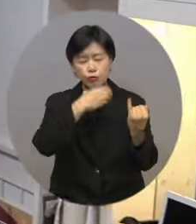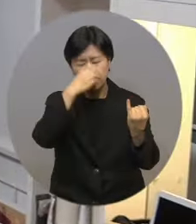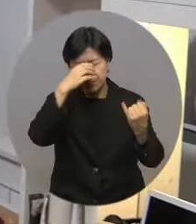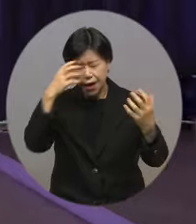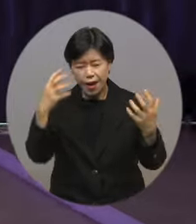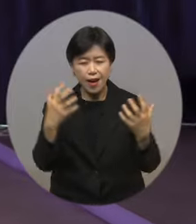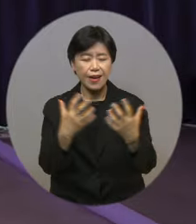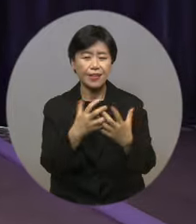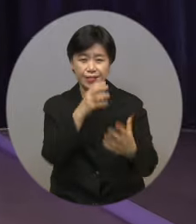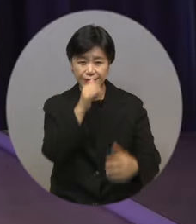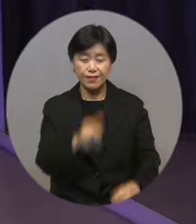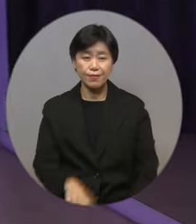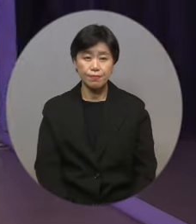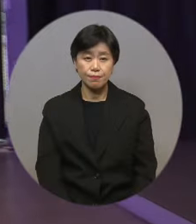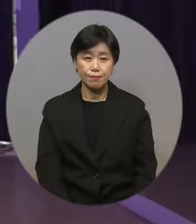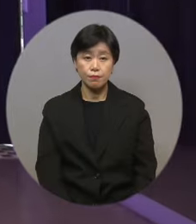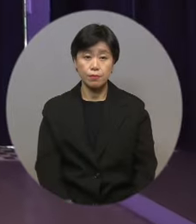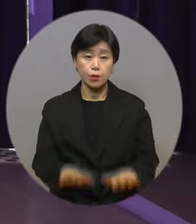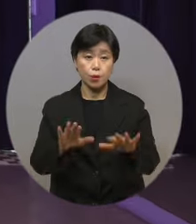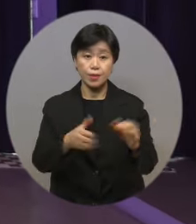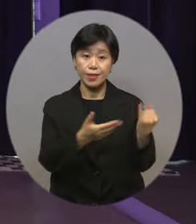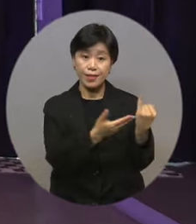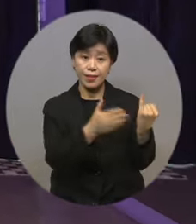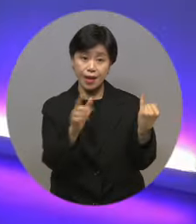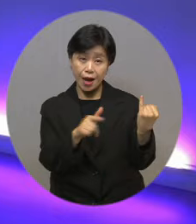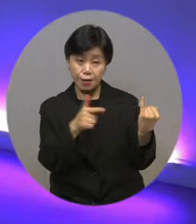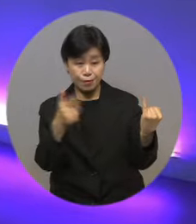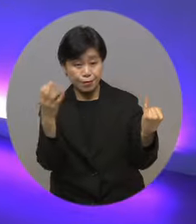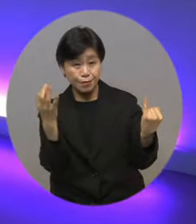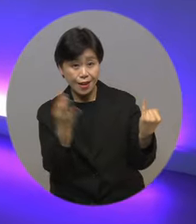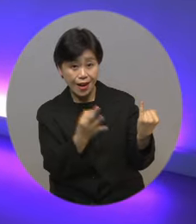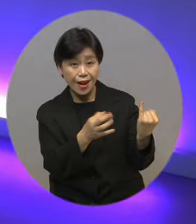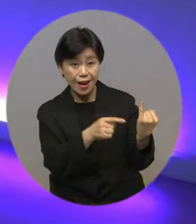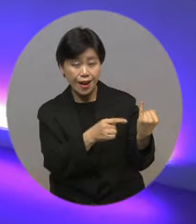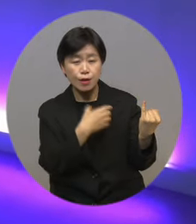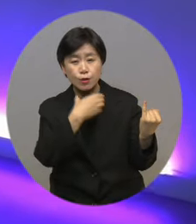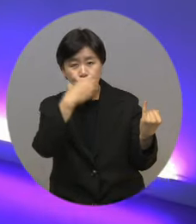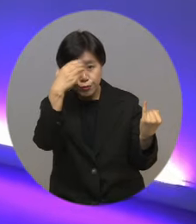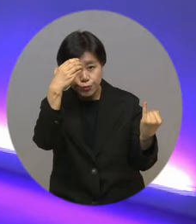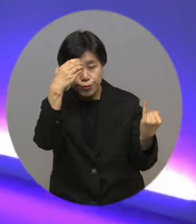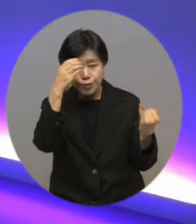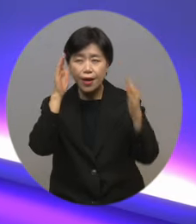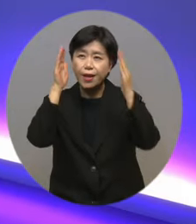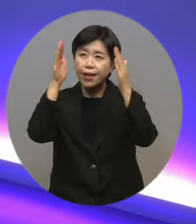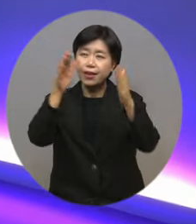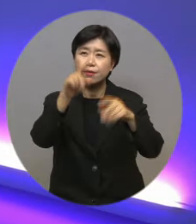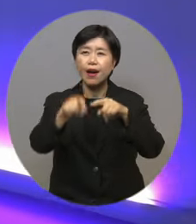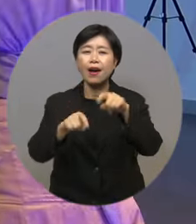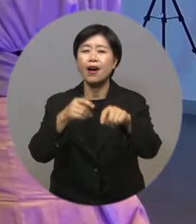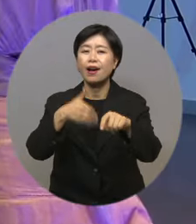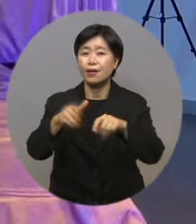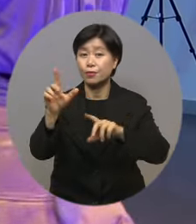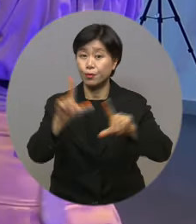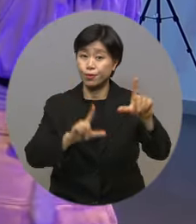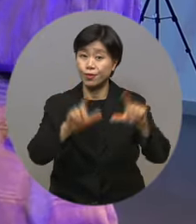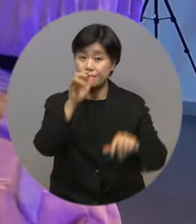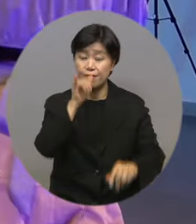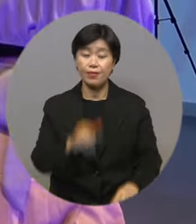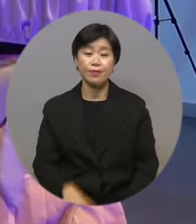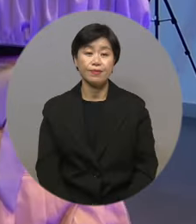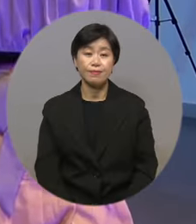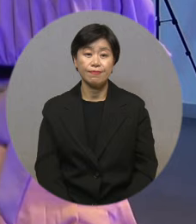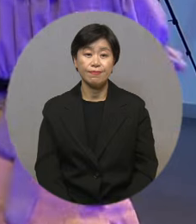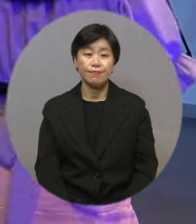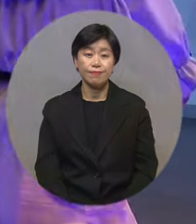있습니다. 오늘 지연 씨의 하루는 지연 씨의 꿈을 향해 조금 더 날아올랐습니다.